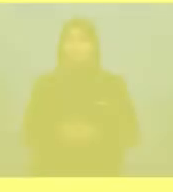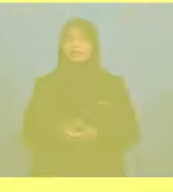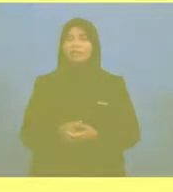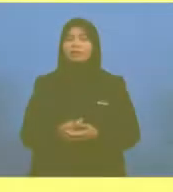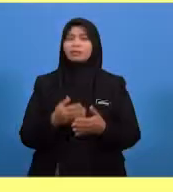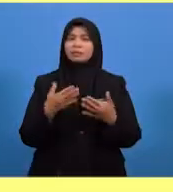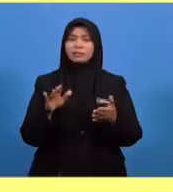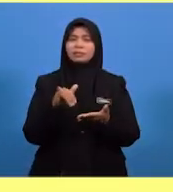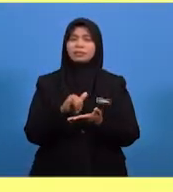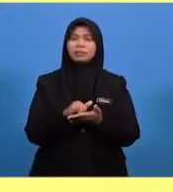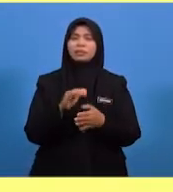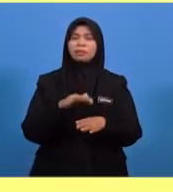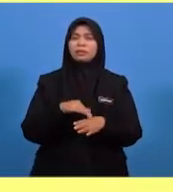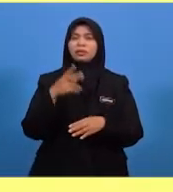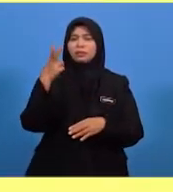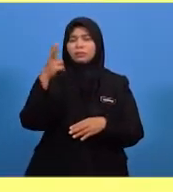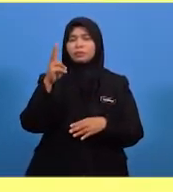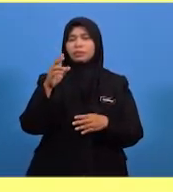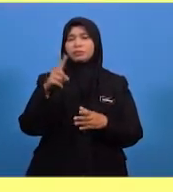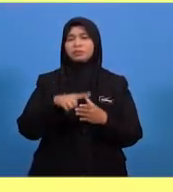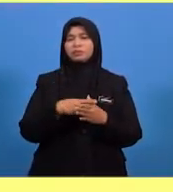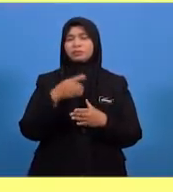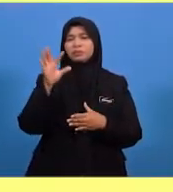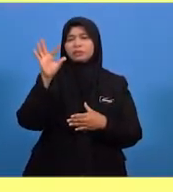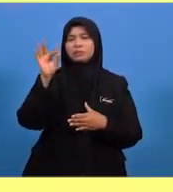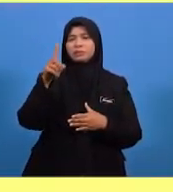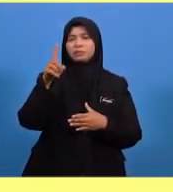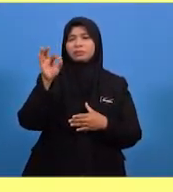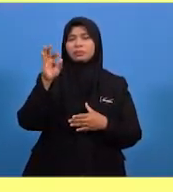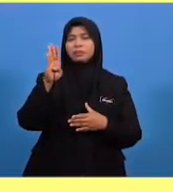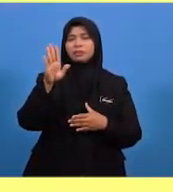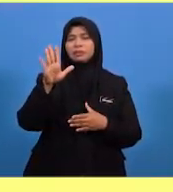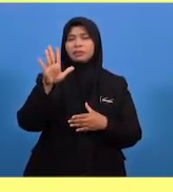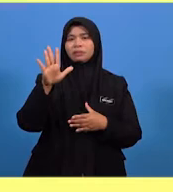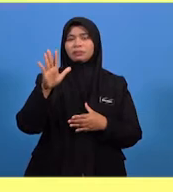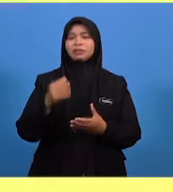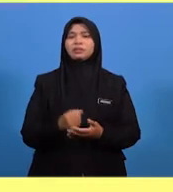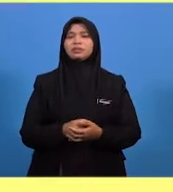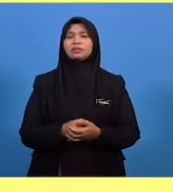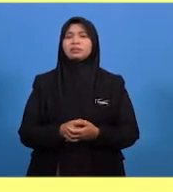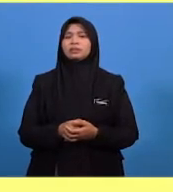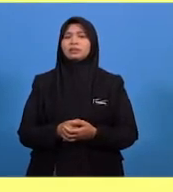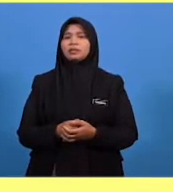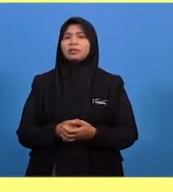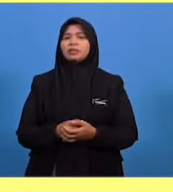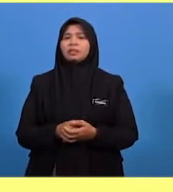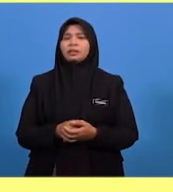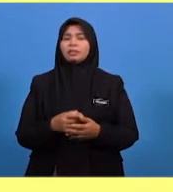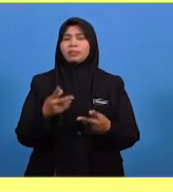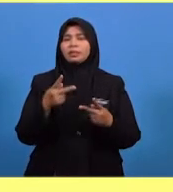seterusnya pada 12september 1945 not mom Benten